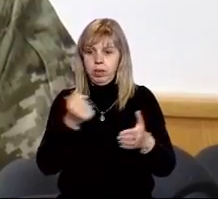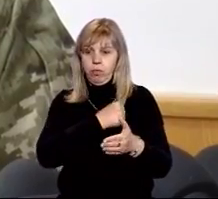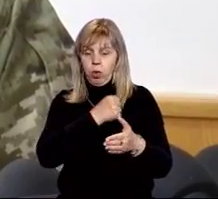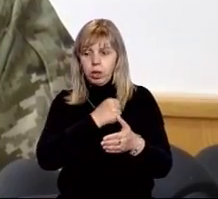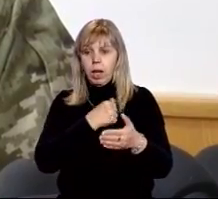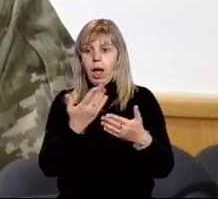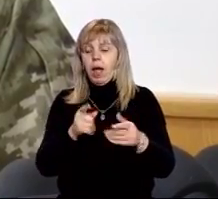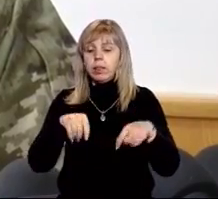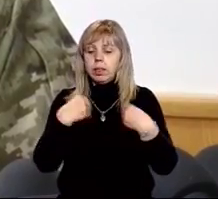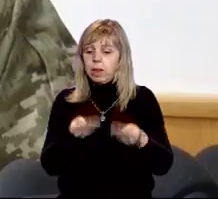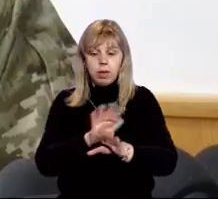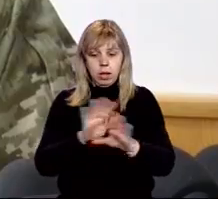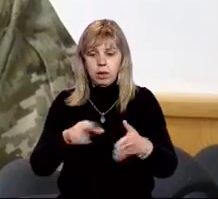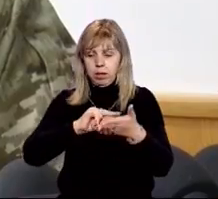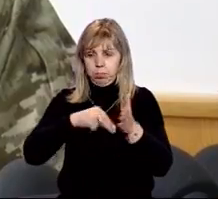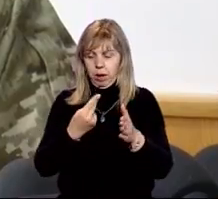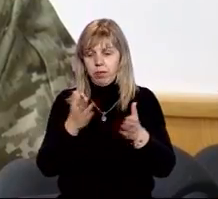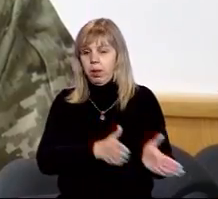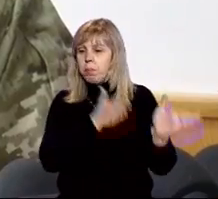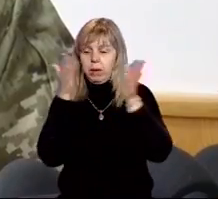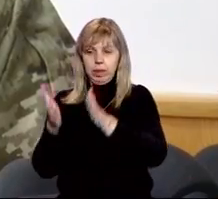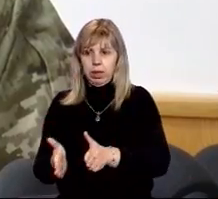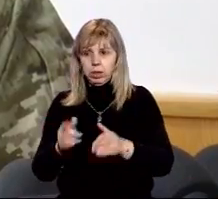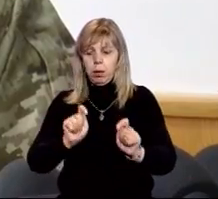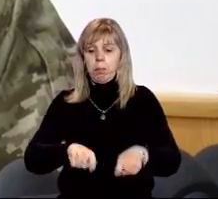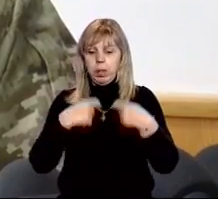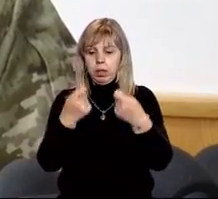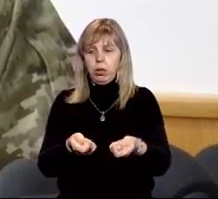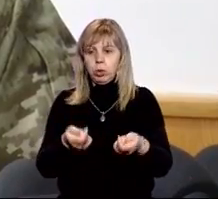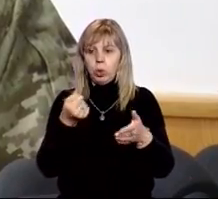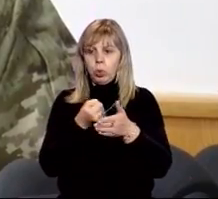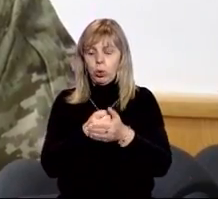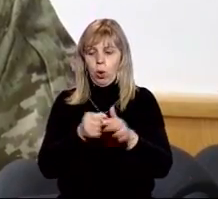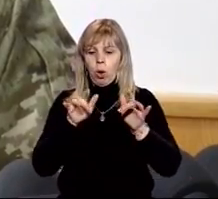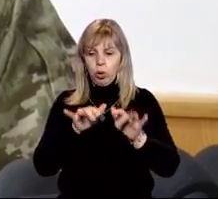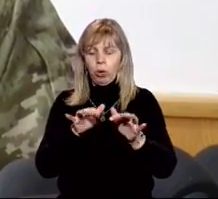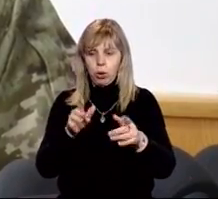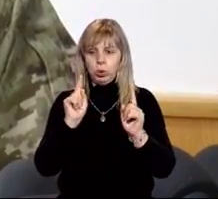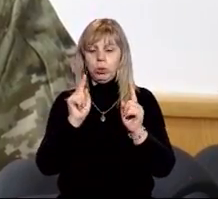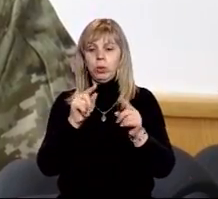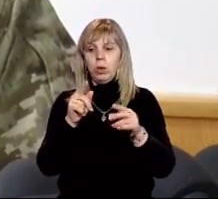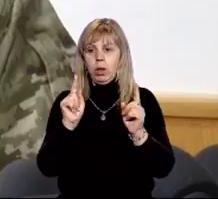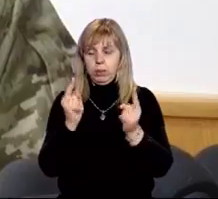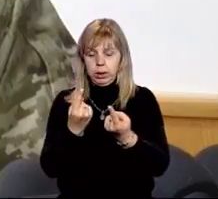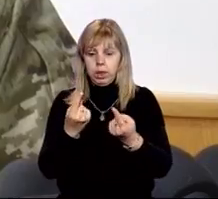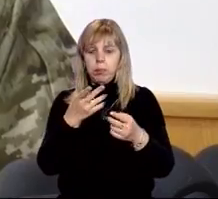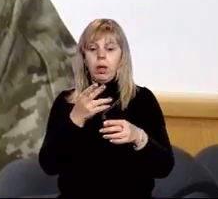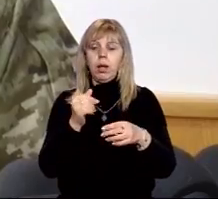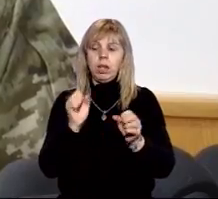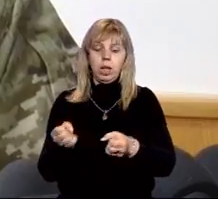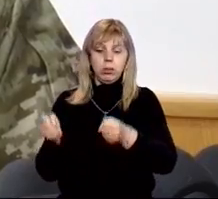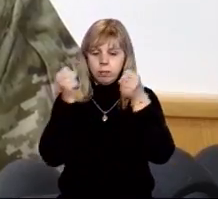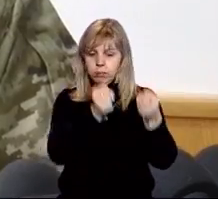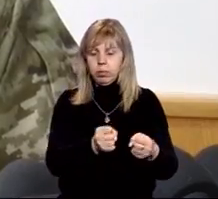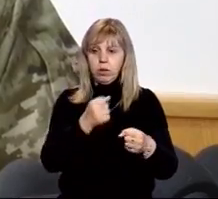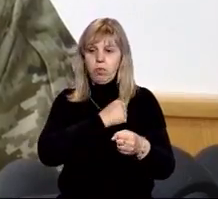або надання їм відстрочки, передаються до розшуку, затримання і доставці у військовий